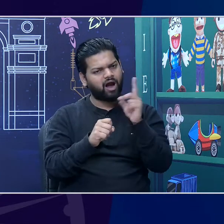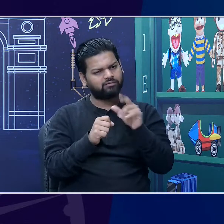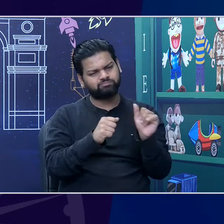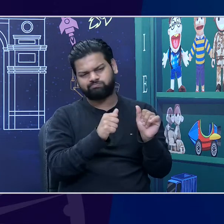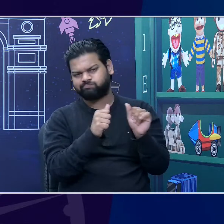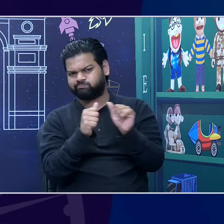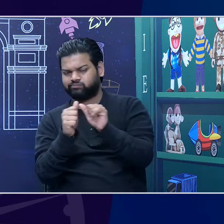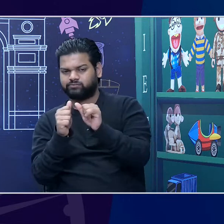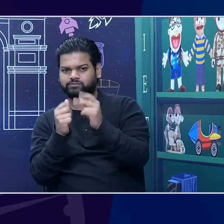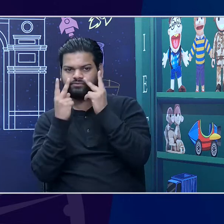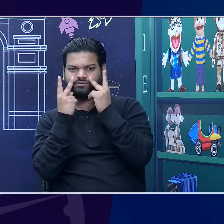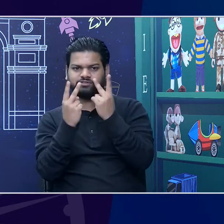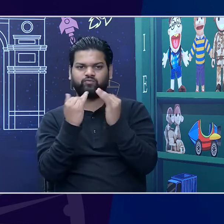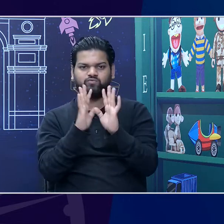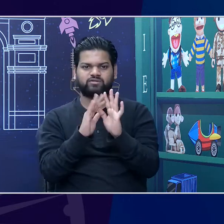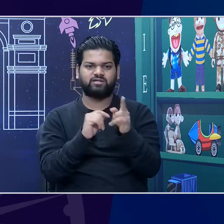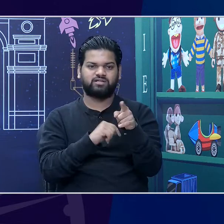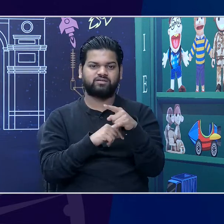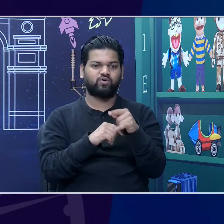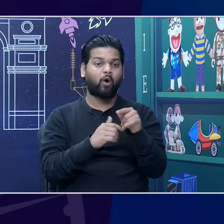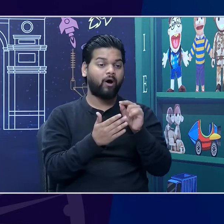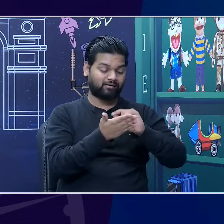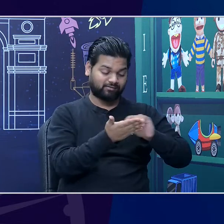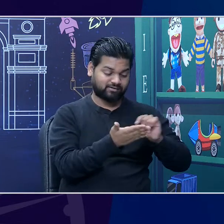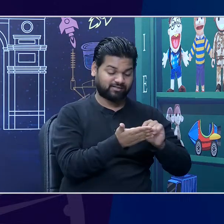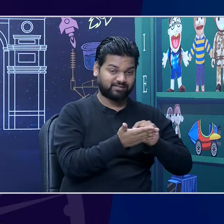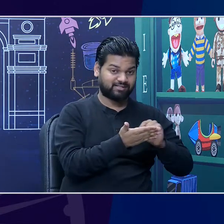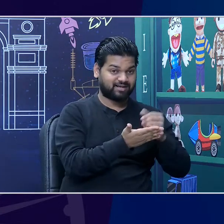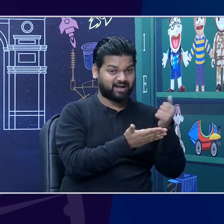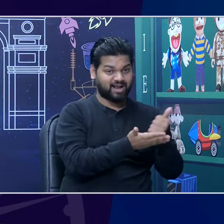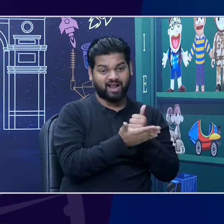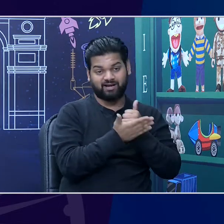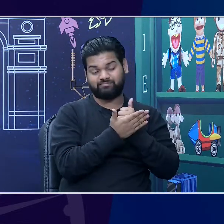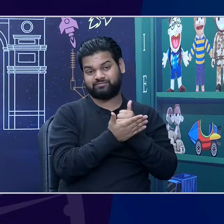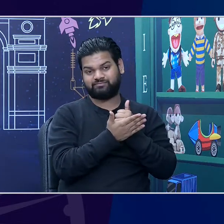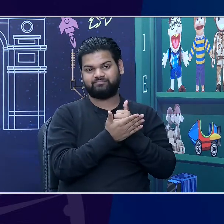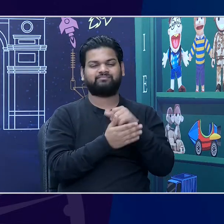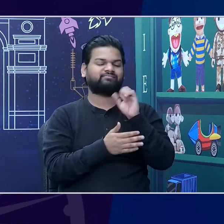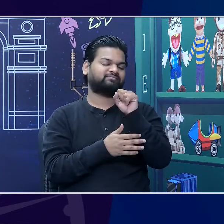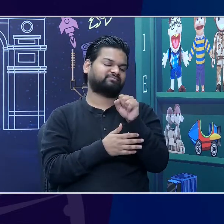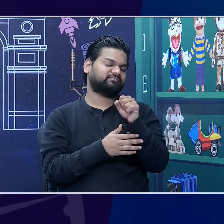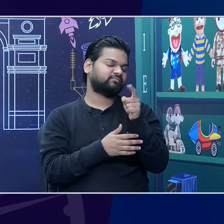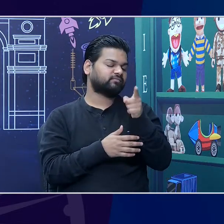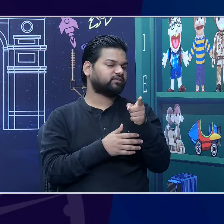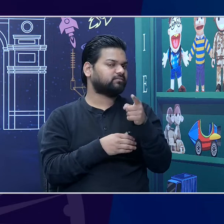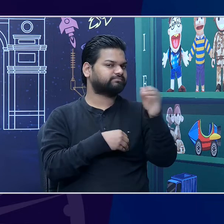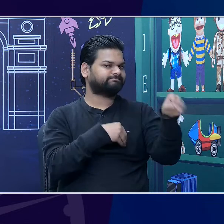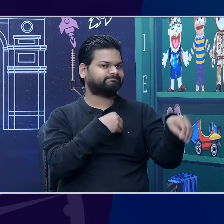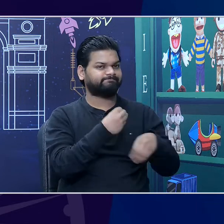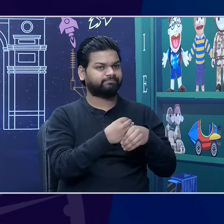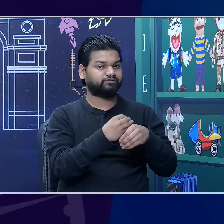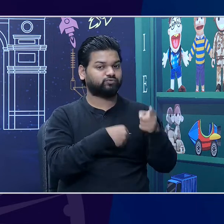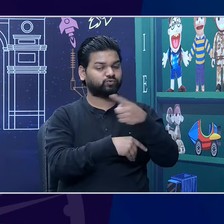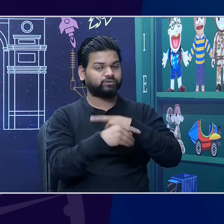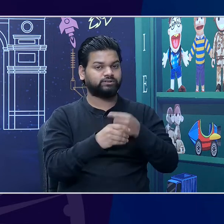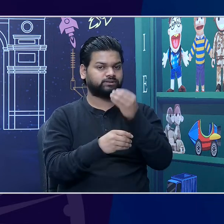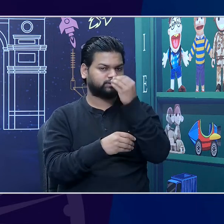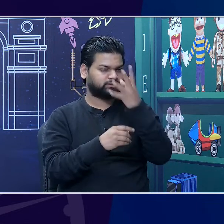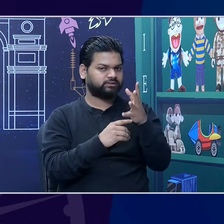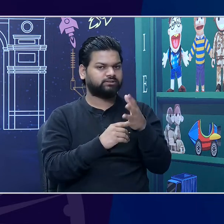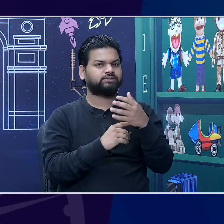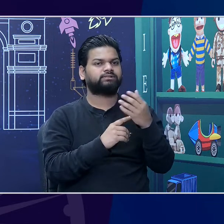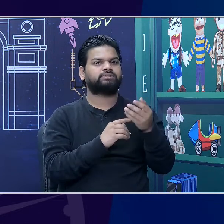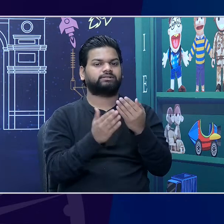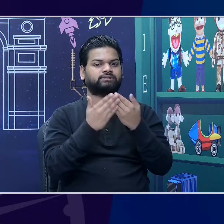ताकि उन्हें याद रहे। बिल्कुल, हमारे जो स्पेशल बच्चे हैं उनके लिए अगर हम थोड़ा सा एक्स्ट्रा प्रयास करें तो शायद उनको समझने में बहुत आसानी